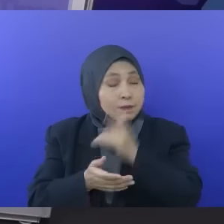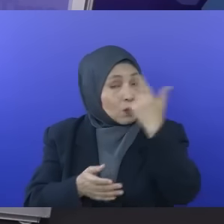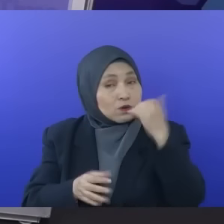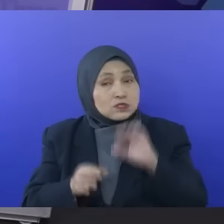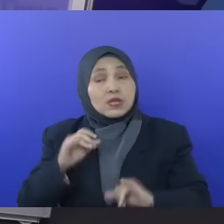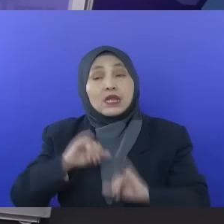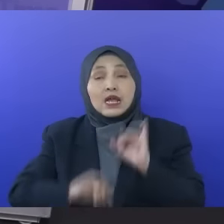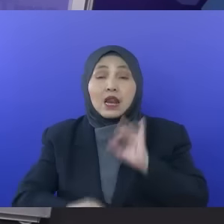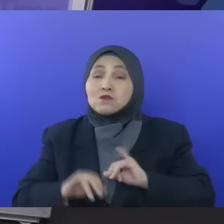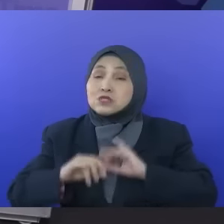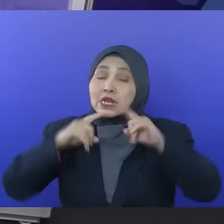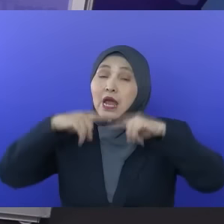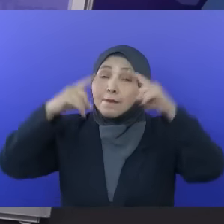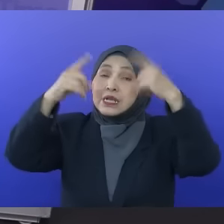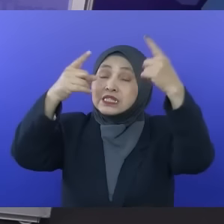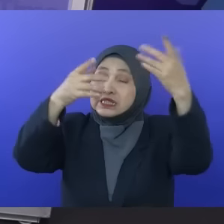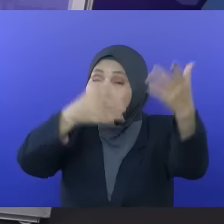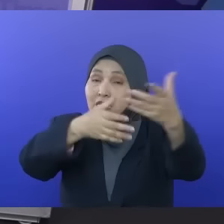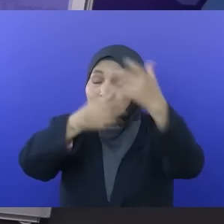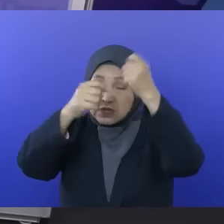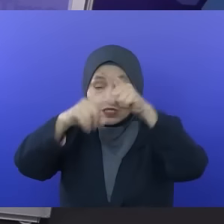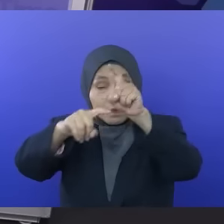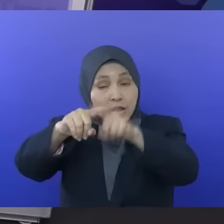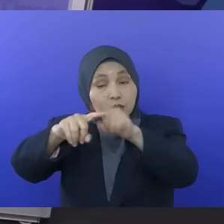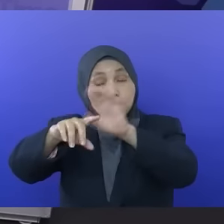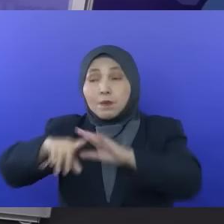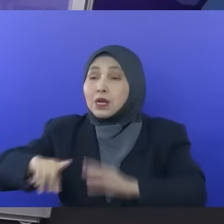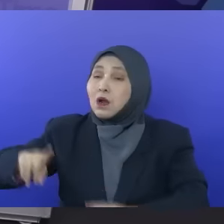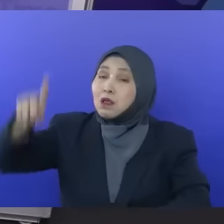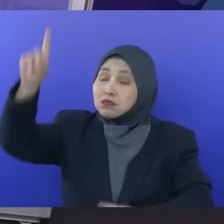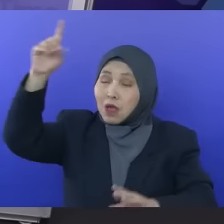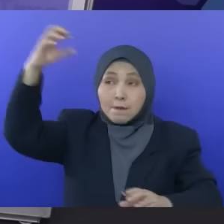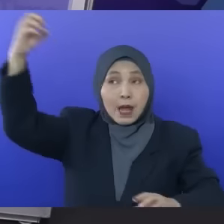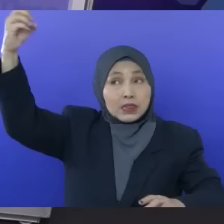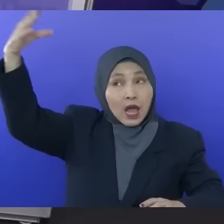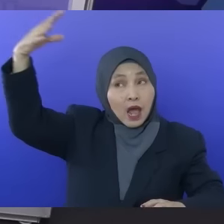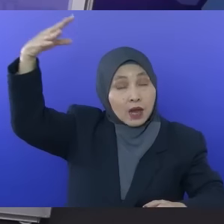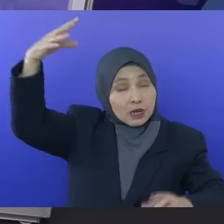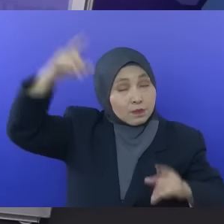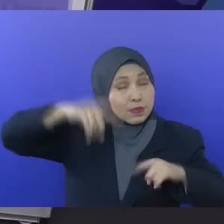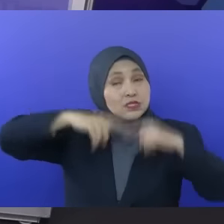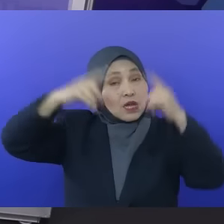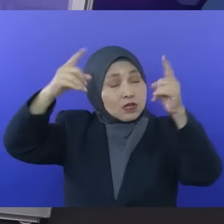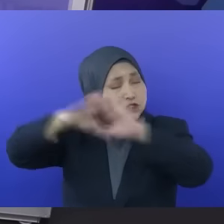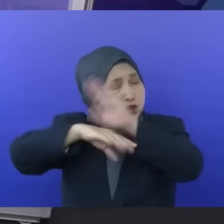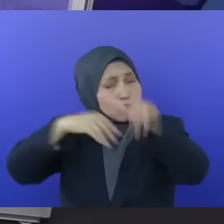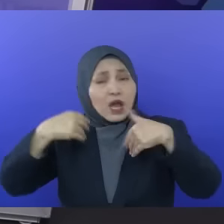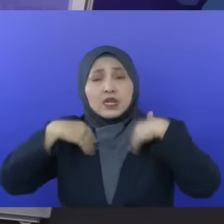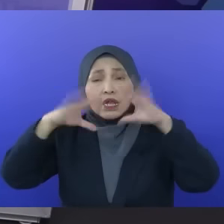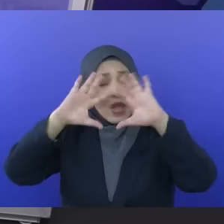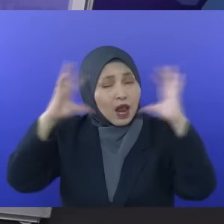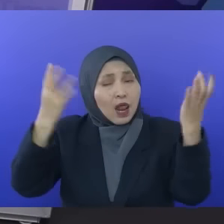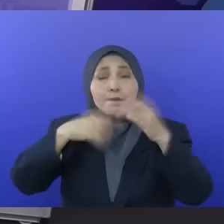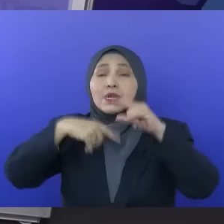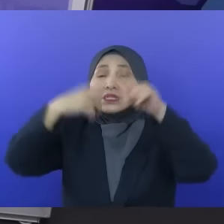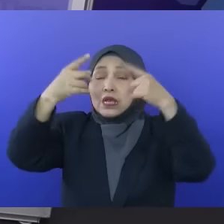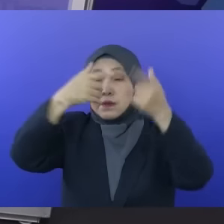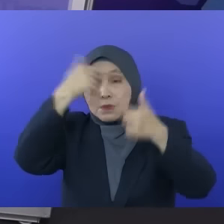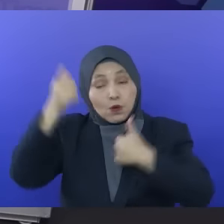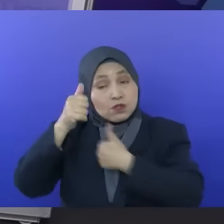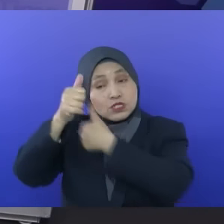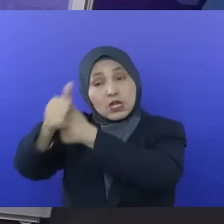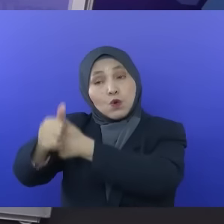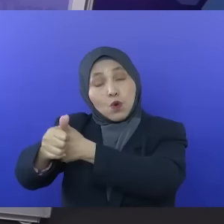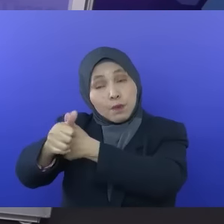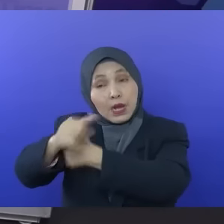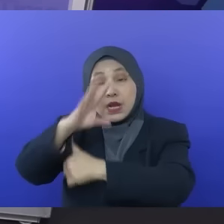saya nak baca Ya saya kena bergantung pada Tuhan matahari bejayel semua yang ada di alam ini berjaya karena ikut kepada